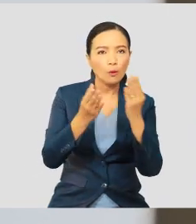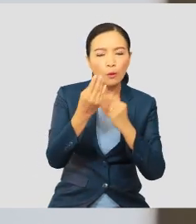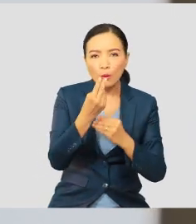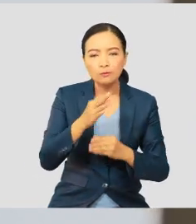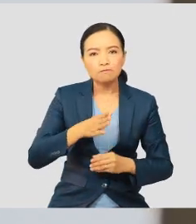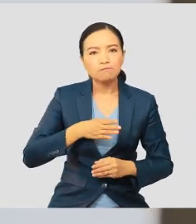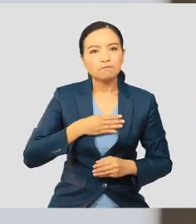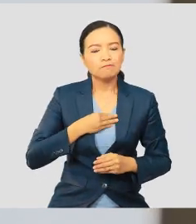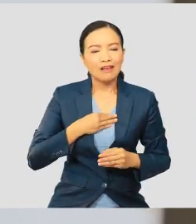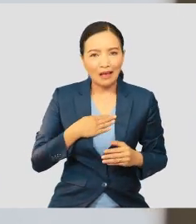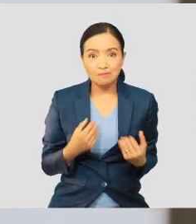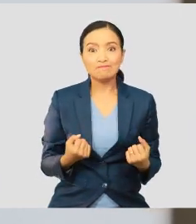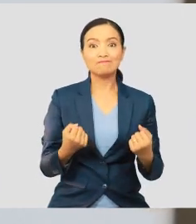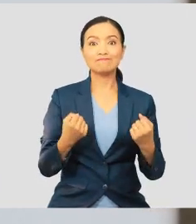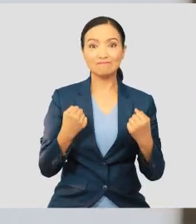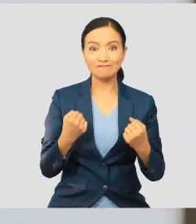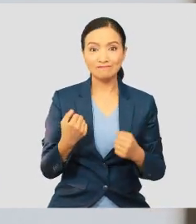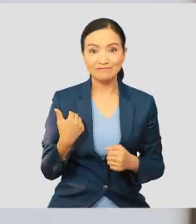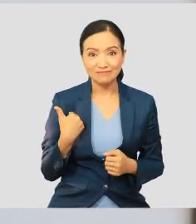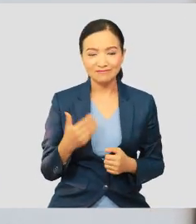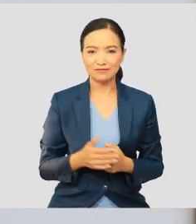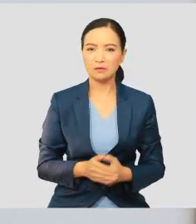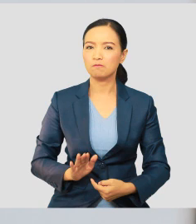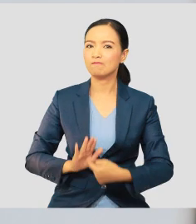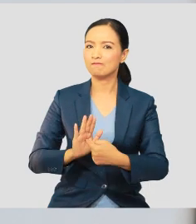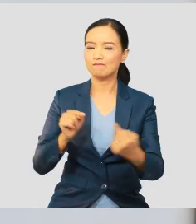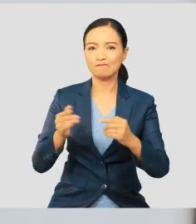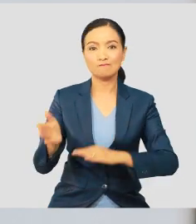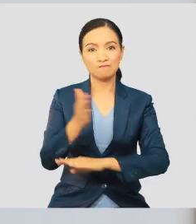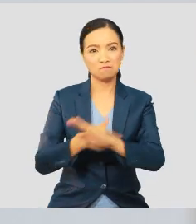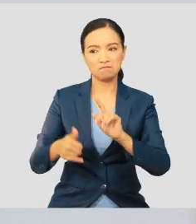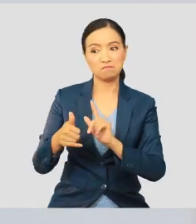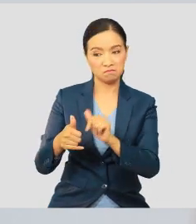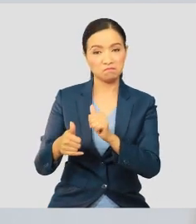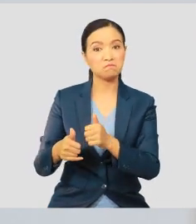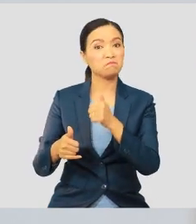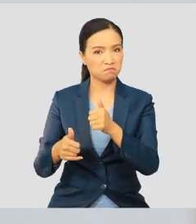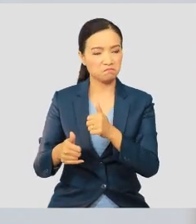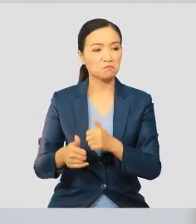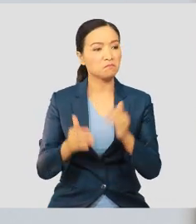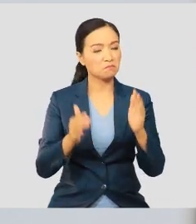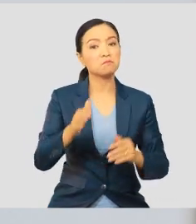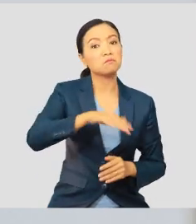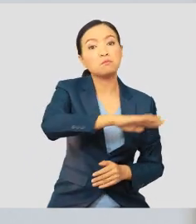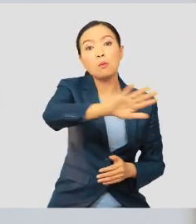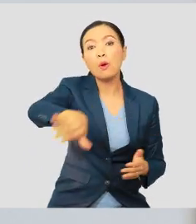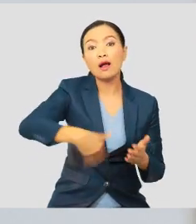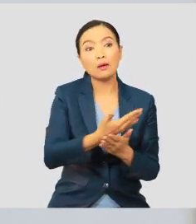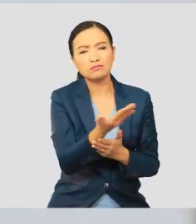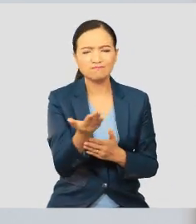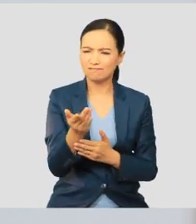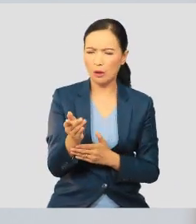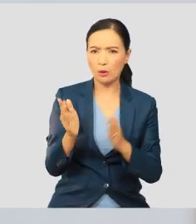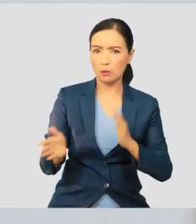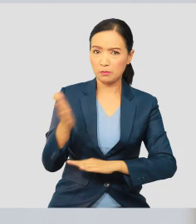งบันดาลใจให้กับหลายๆคนและสิ่งที่สำคัญที่สุดก็คือไม่ใช่แค่ต้นแบบของคนพิการอย่างเดียวนะครับแต่ว่ายังเป็นต้นแบบให้กับพวกเราที่จะ